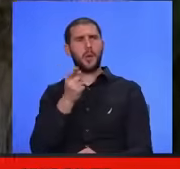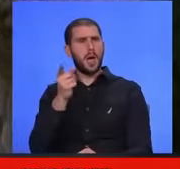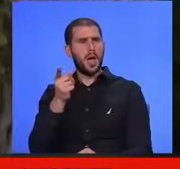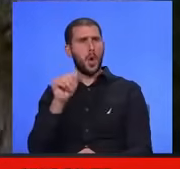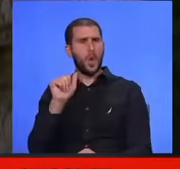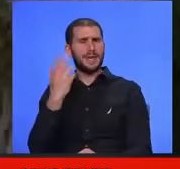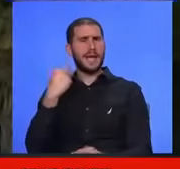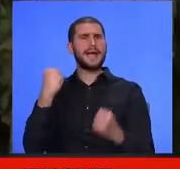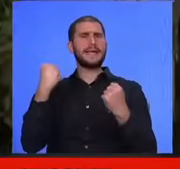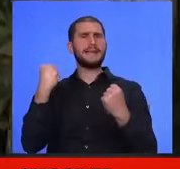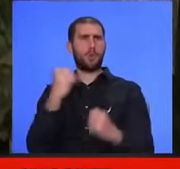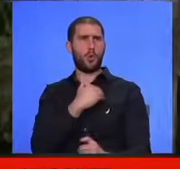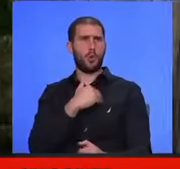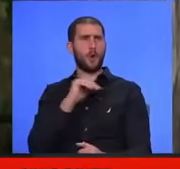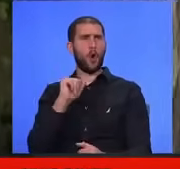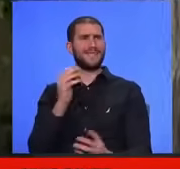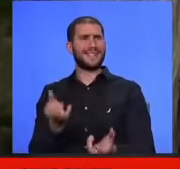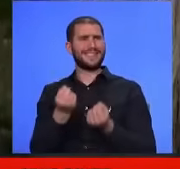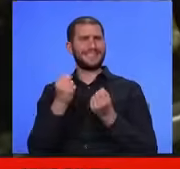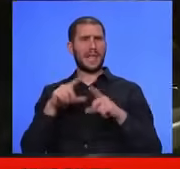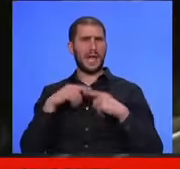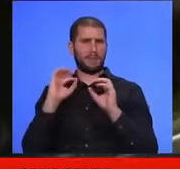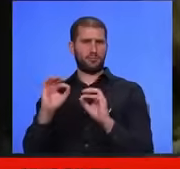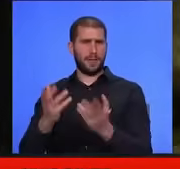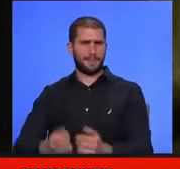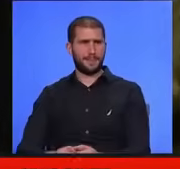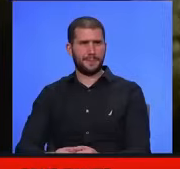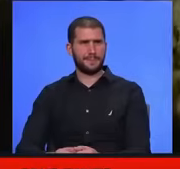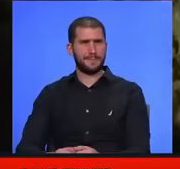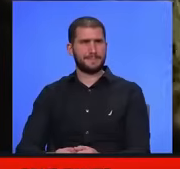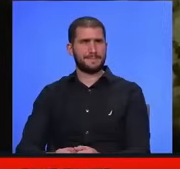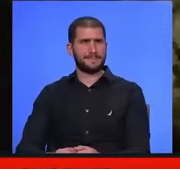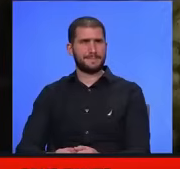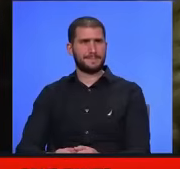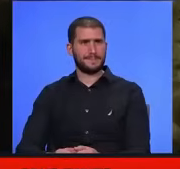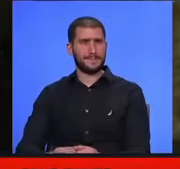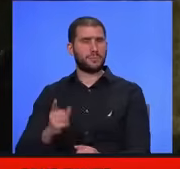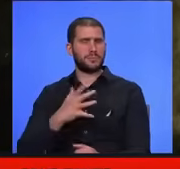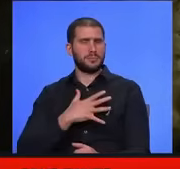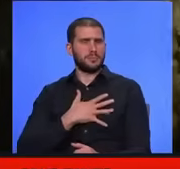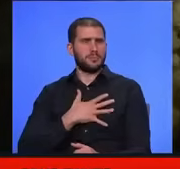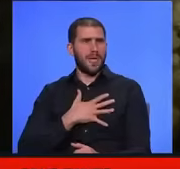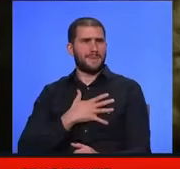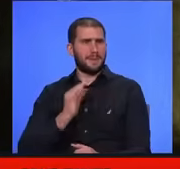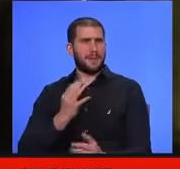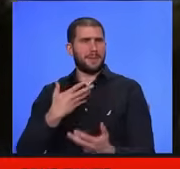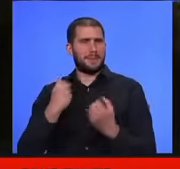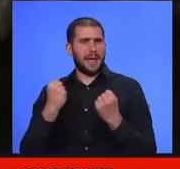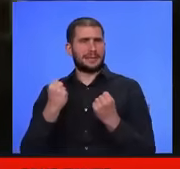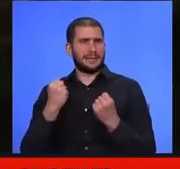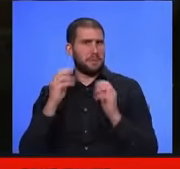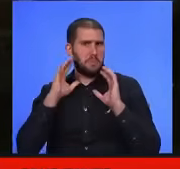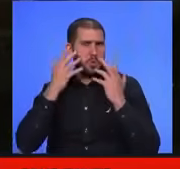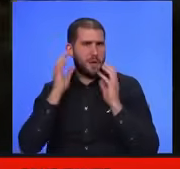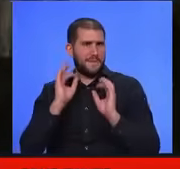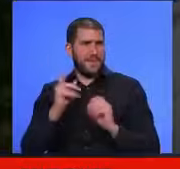היה גיבור, ואופק הציל להם את החיים. זה מחמם את הלב, זה מחזק, זה מטורף